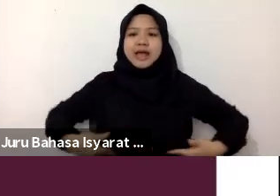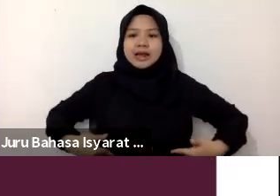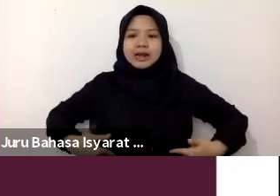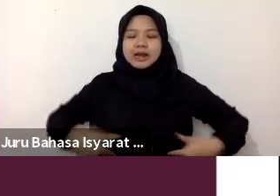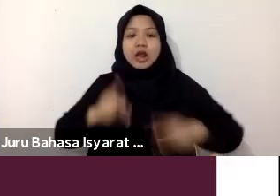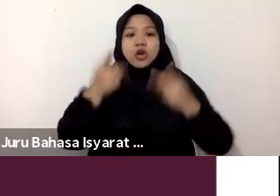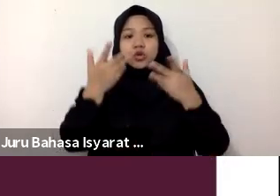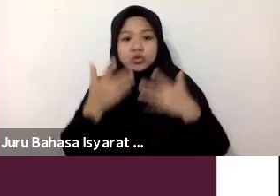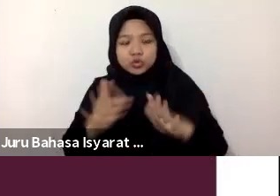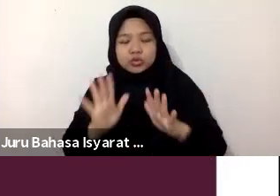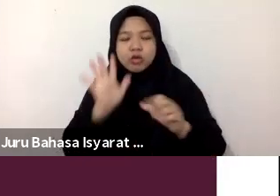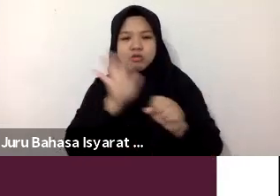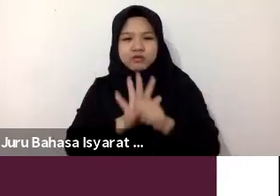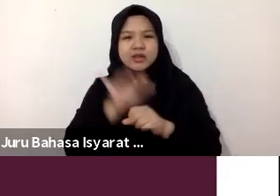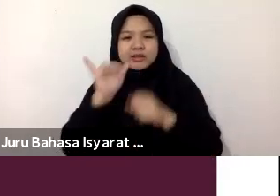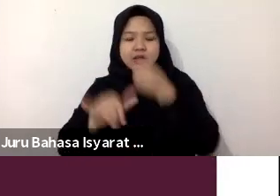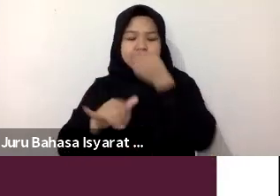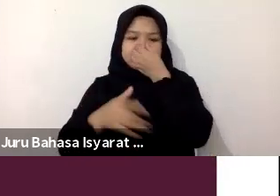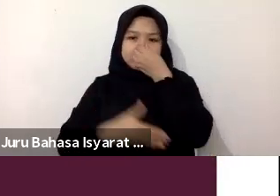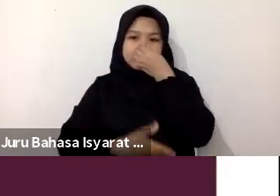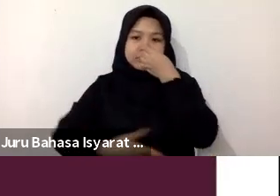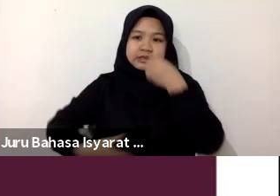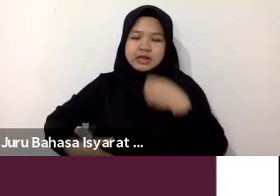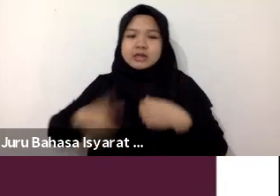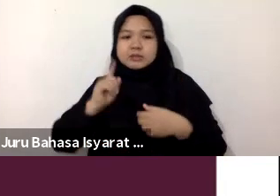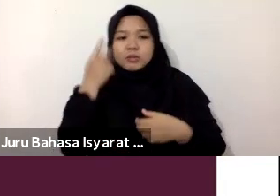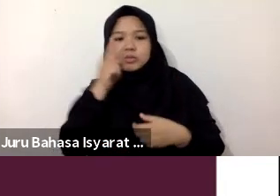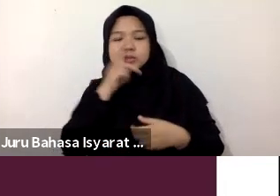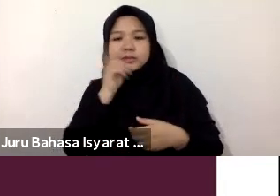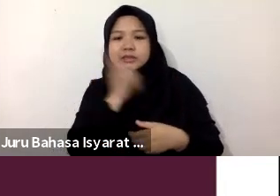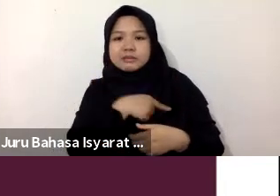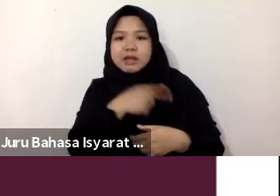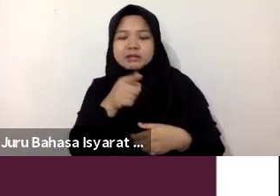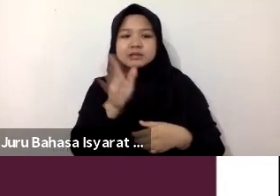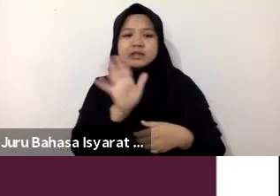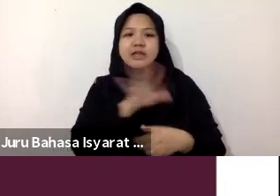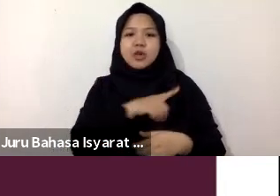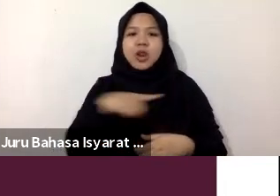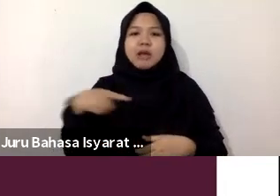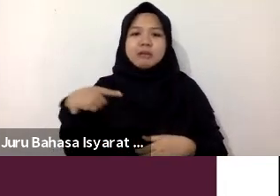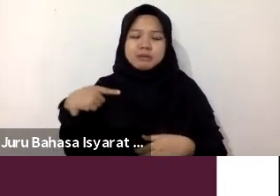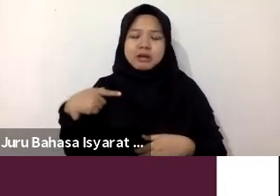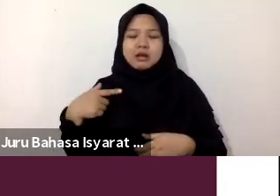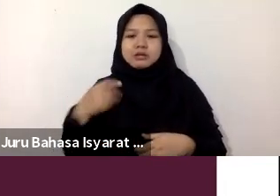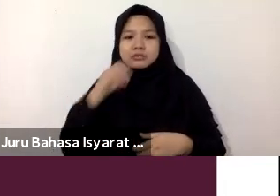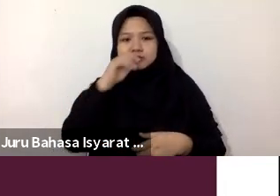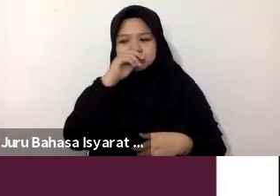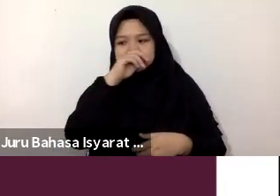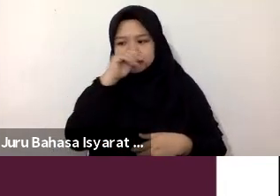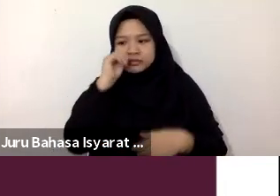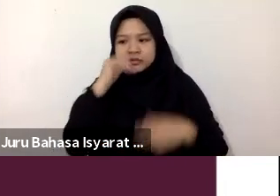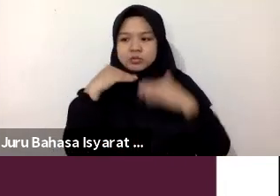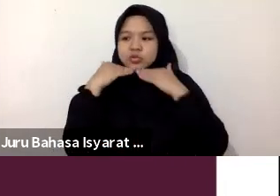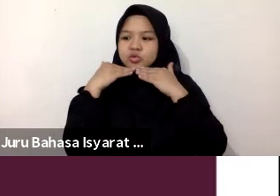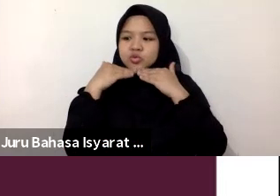sudah terkonfirmasi COVID. Mengapa? Karena untuk mempercepat, jadi dia tidak terlalu lama gitu menunggu. Kalau